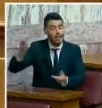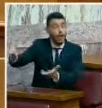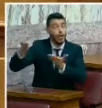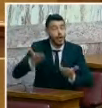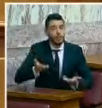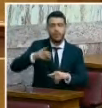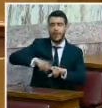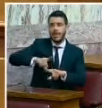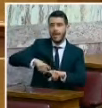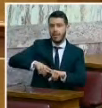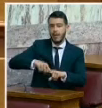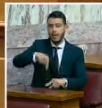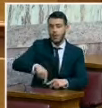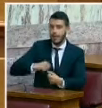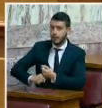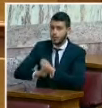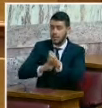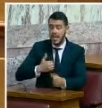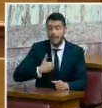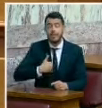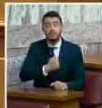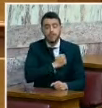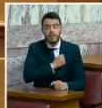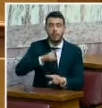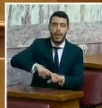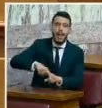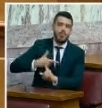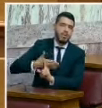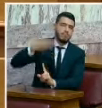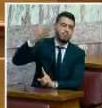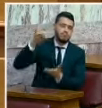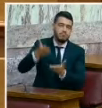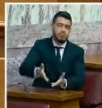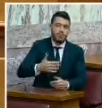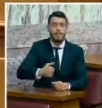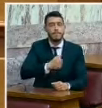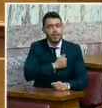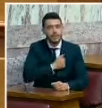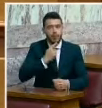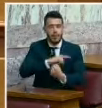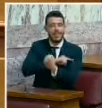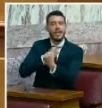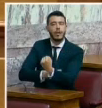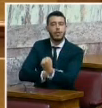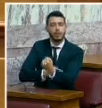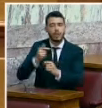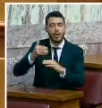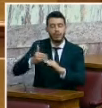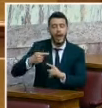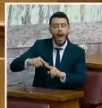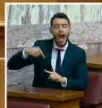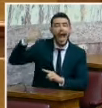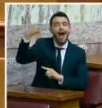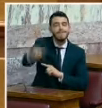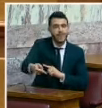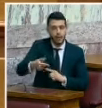απλούστατο λόγο ότι εμείς πιστεύουμε στις προοπτικές του τόπου. Και επειδή πιστεύουμε και στη δυνατότητά μας την επόμενη μέρα να κάνουμε τη ζωή των